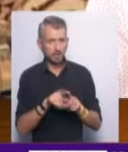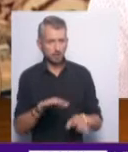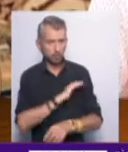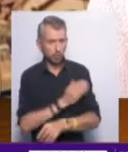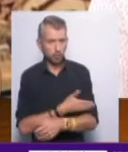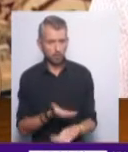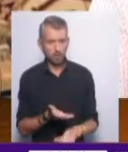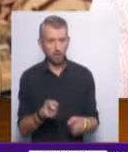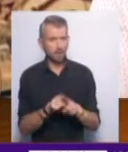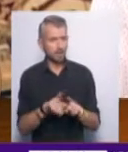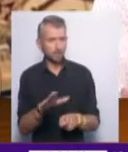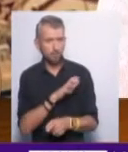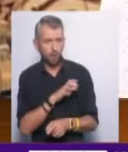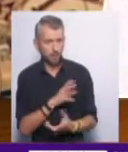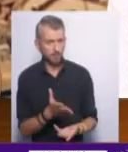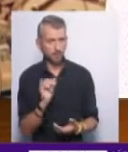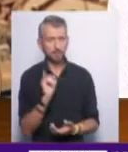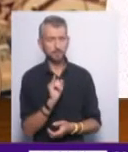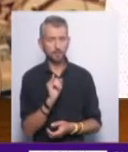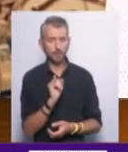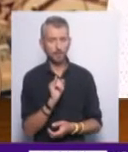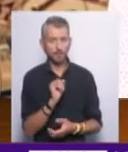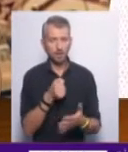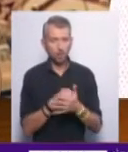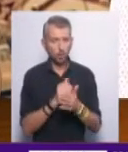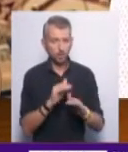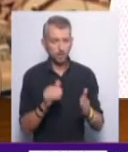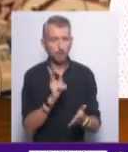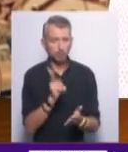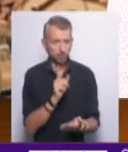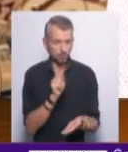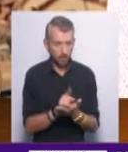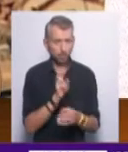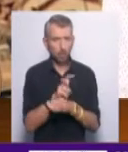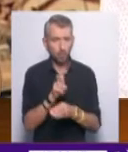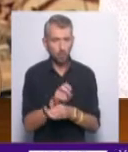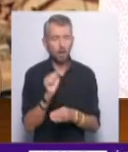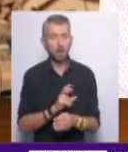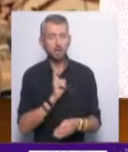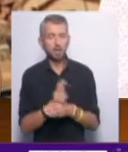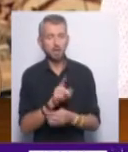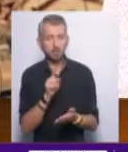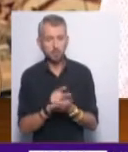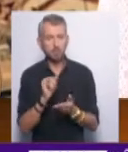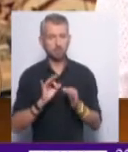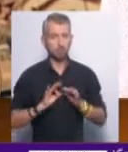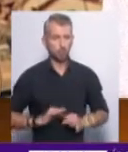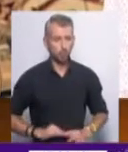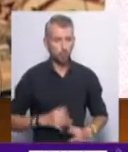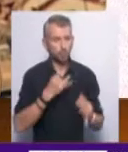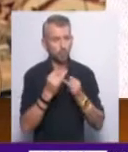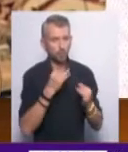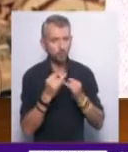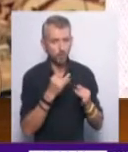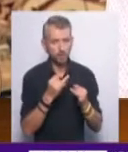потужні, не такі багаті, і до дітей хтось має приходити, а прийти має і прокурор